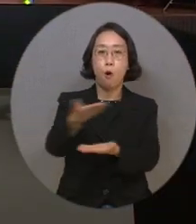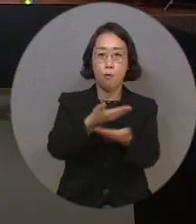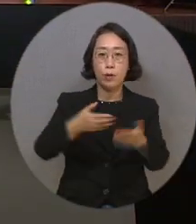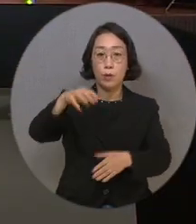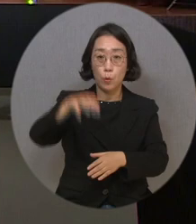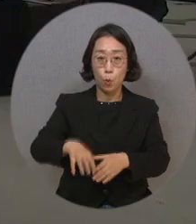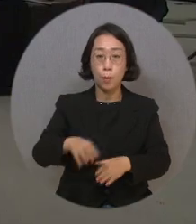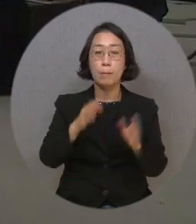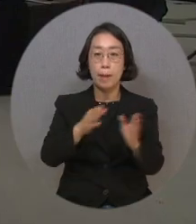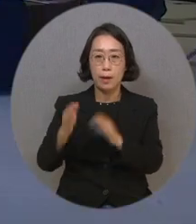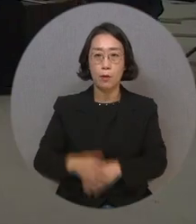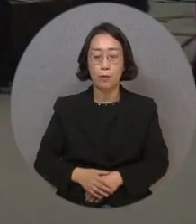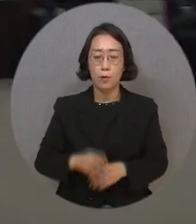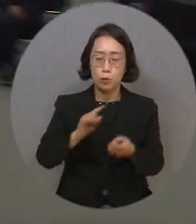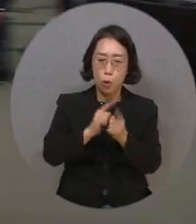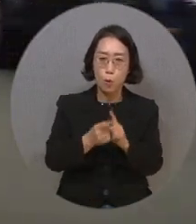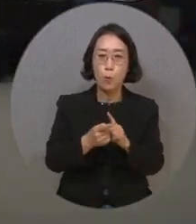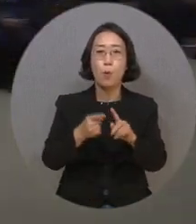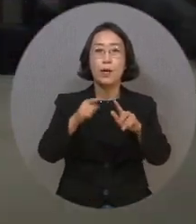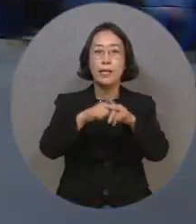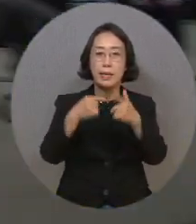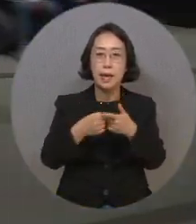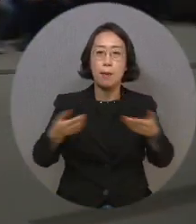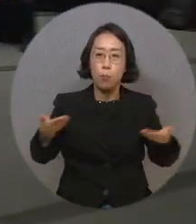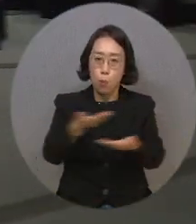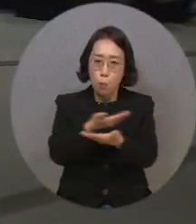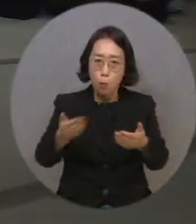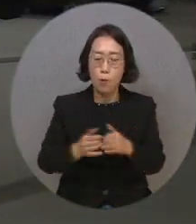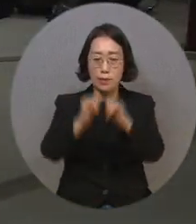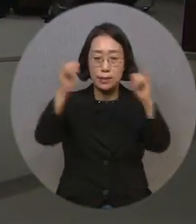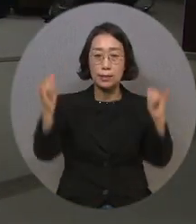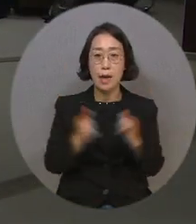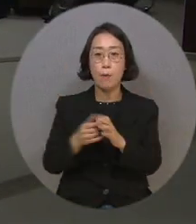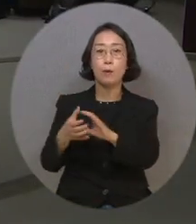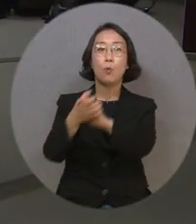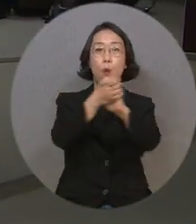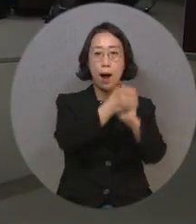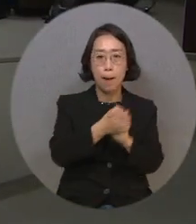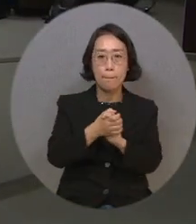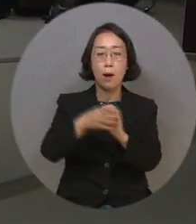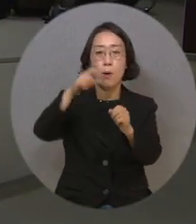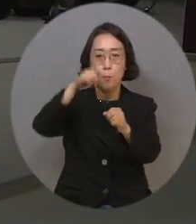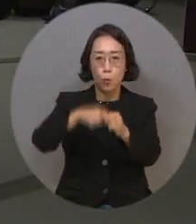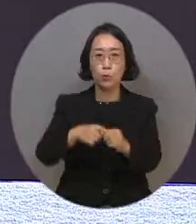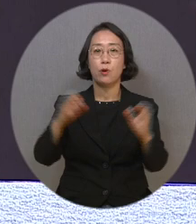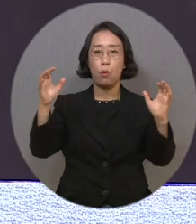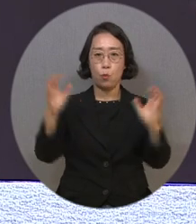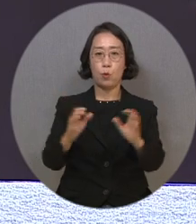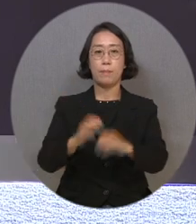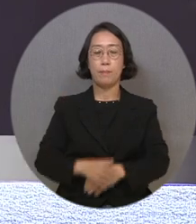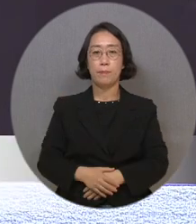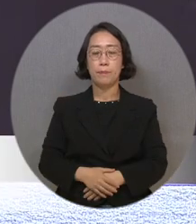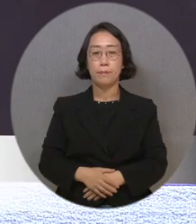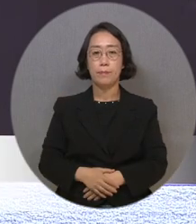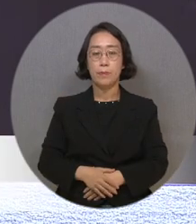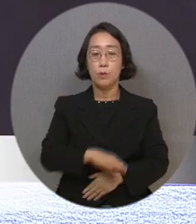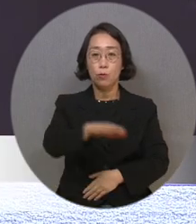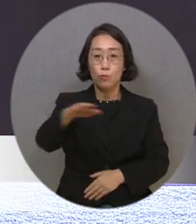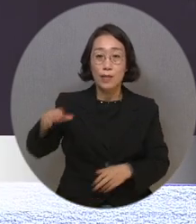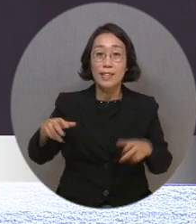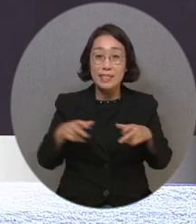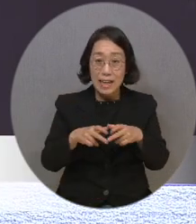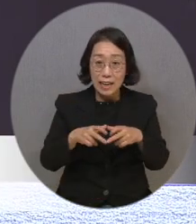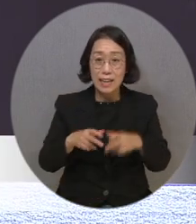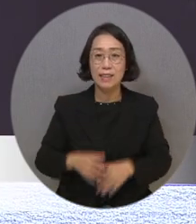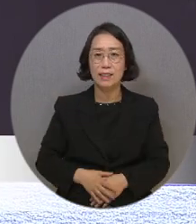마련하며 상호 이해 증진을 통해 사회 통합을 이루고자 하는 취지로 마련됐습니다. 우리